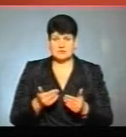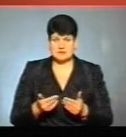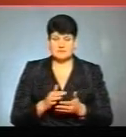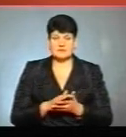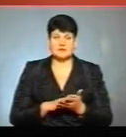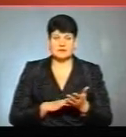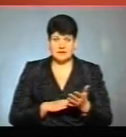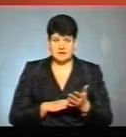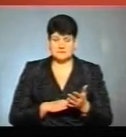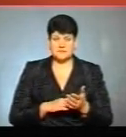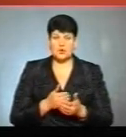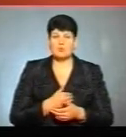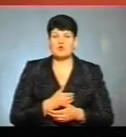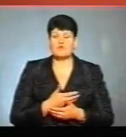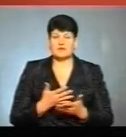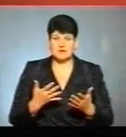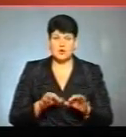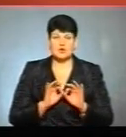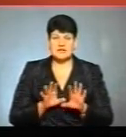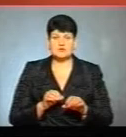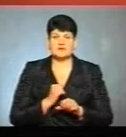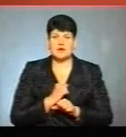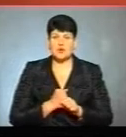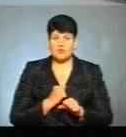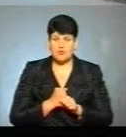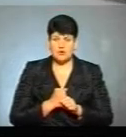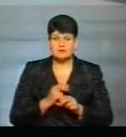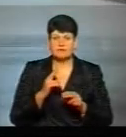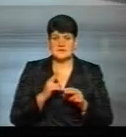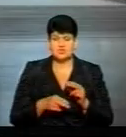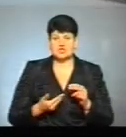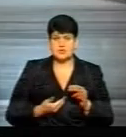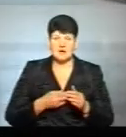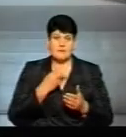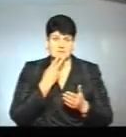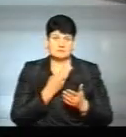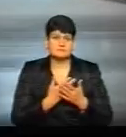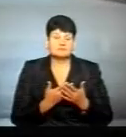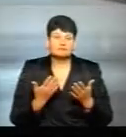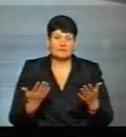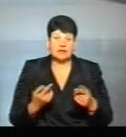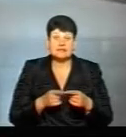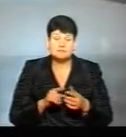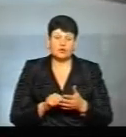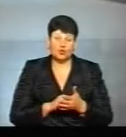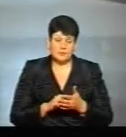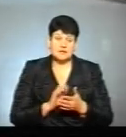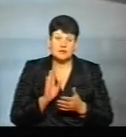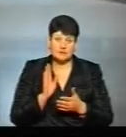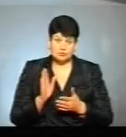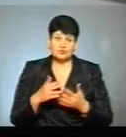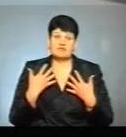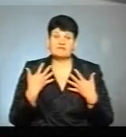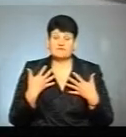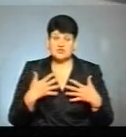Далі – добровільність, роз'яснювальна робота і врешті-решт життя підкаже. Але це буде документ, який буде